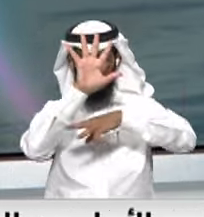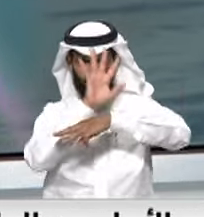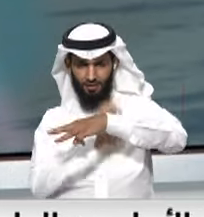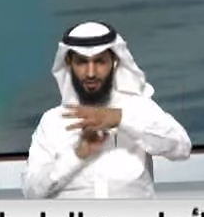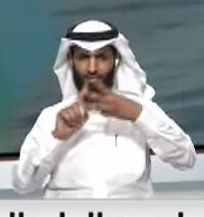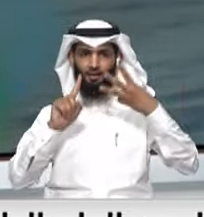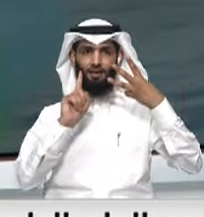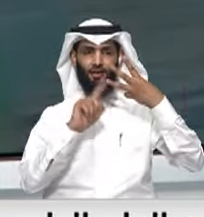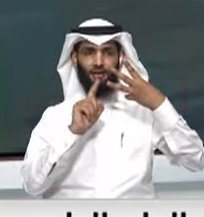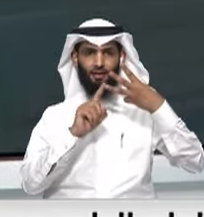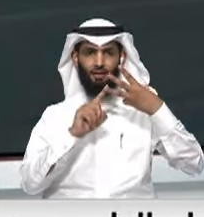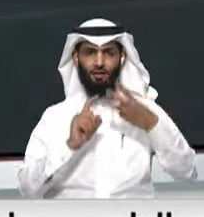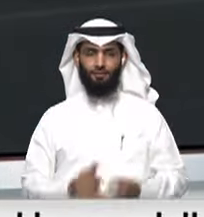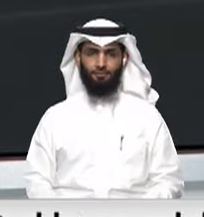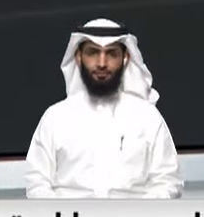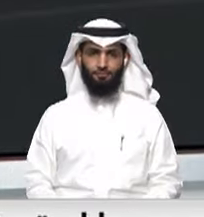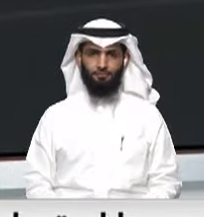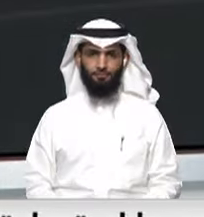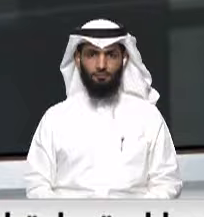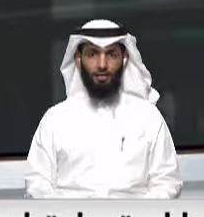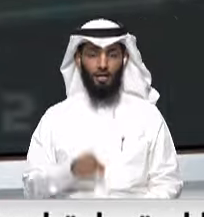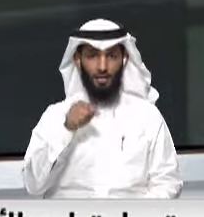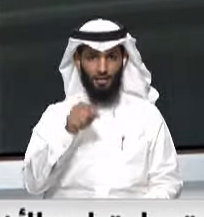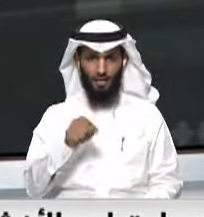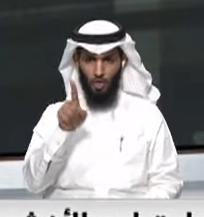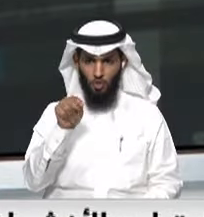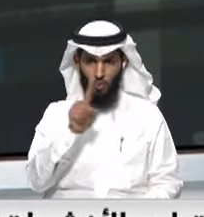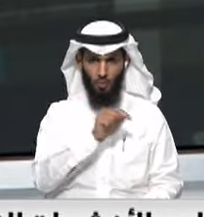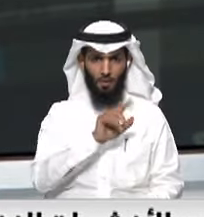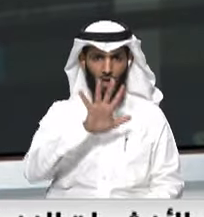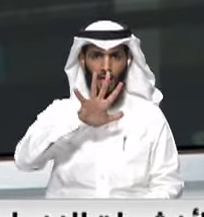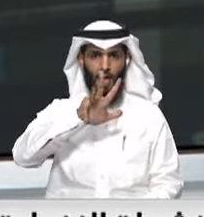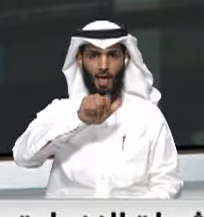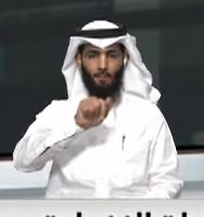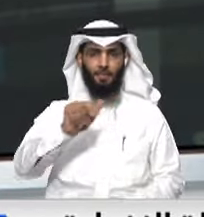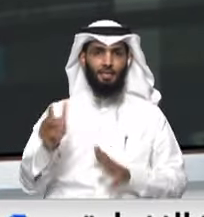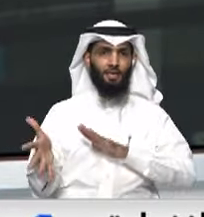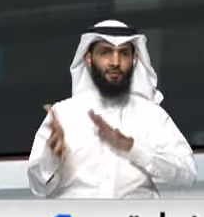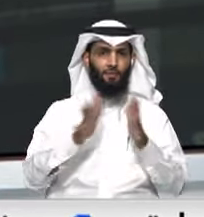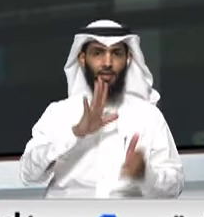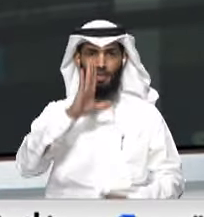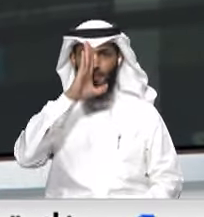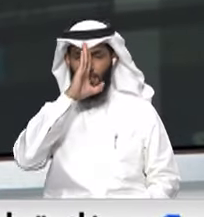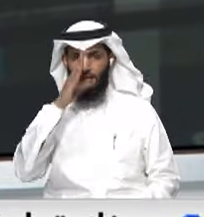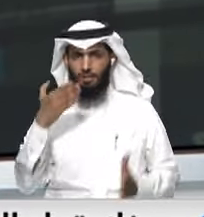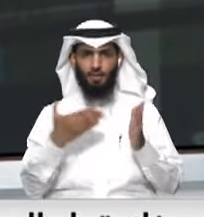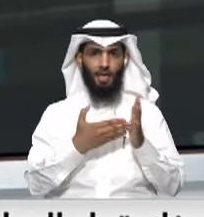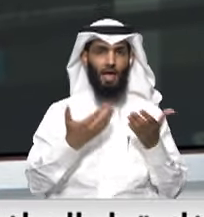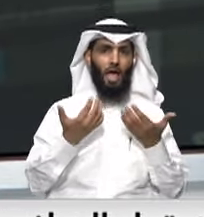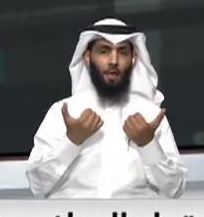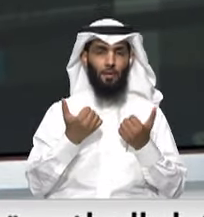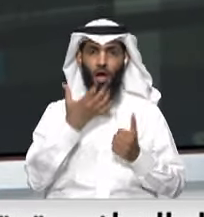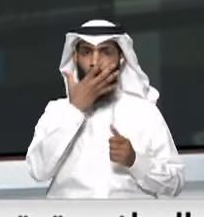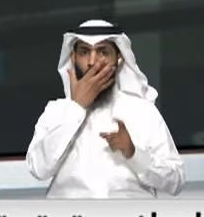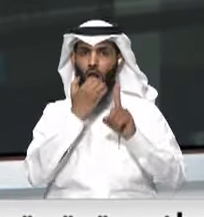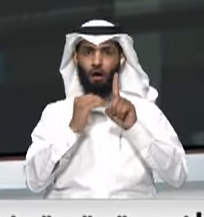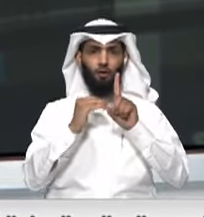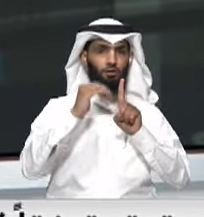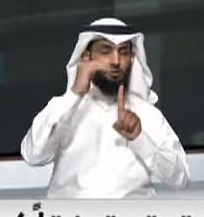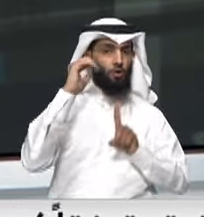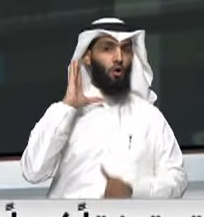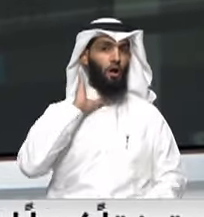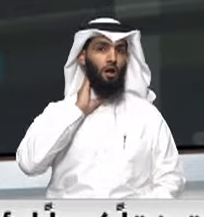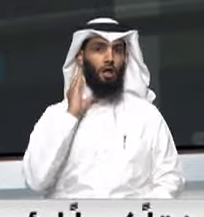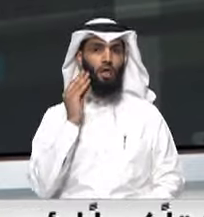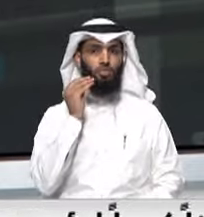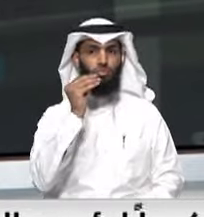6 47 دقيقه حاله الطقس خلال خمسه ايام القادمه ان شاء الله يوم الاثنين ليوم الاربعاء اجواء حاره ورطبه خاصه على المناطق